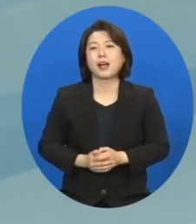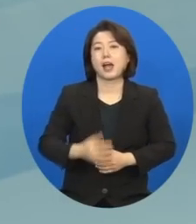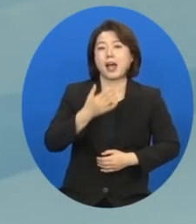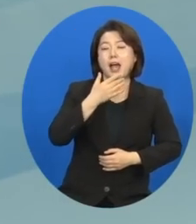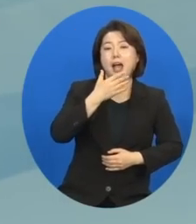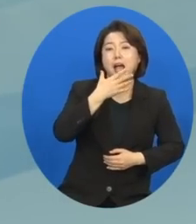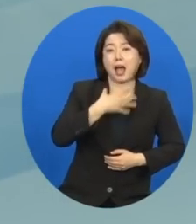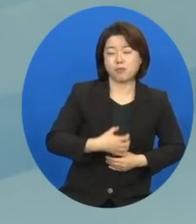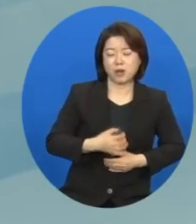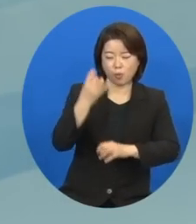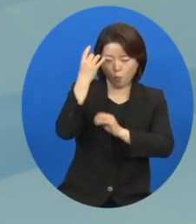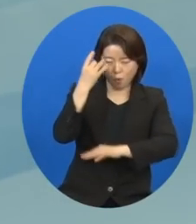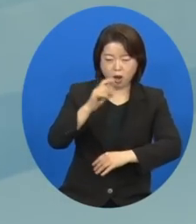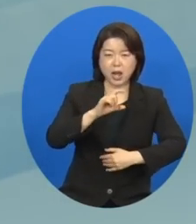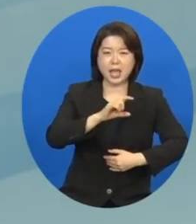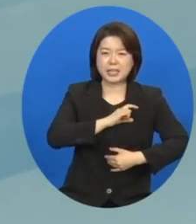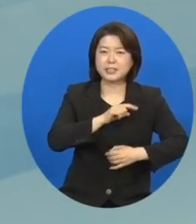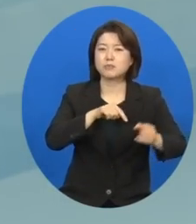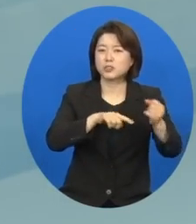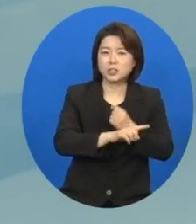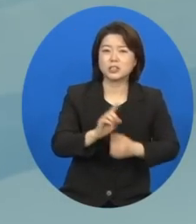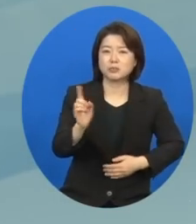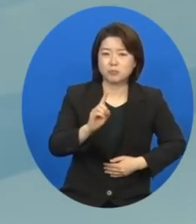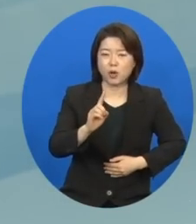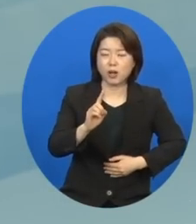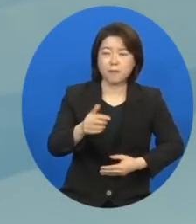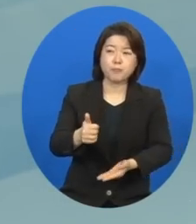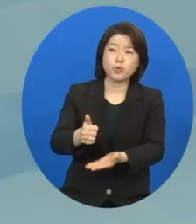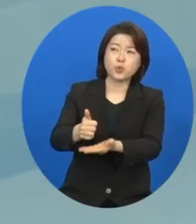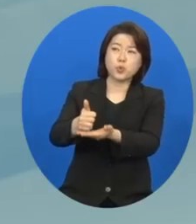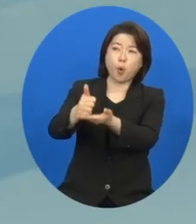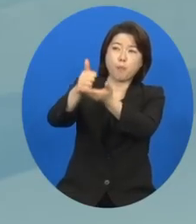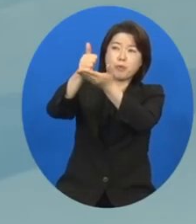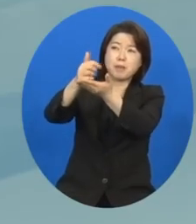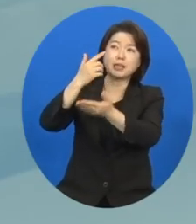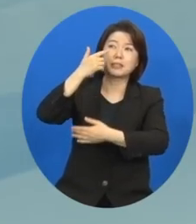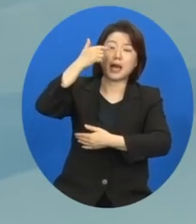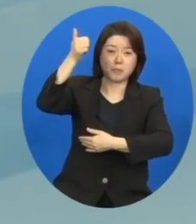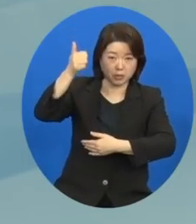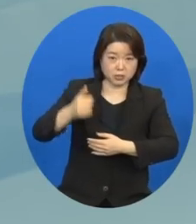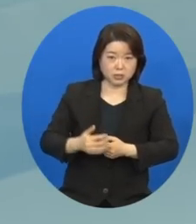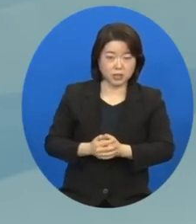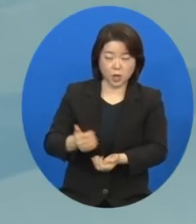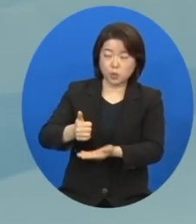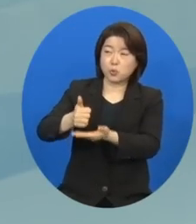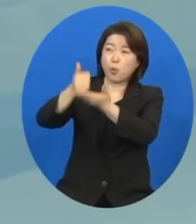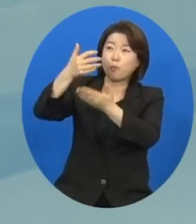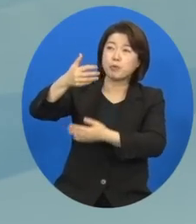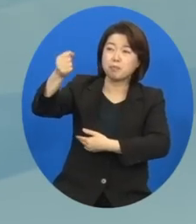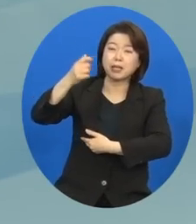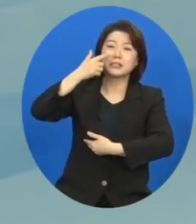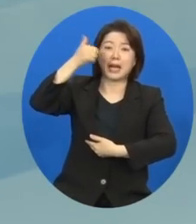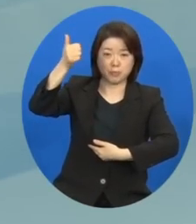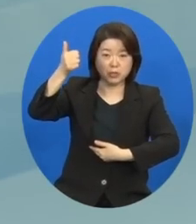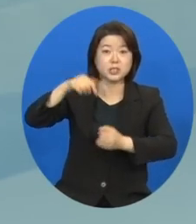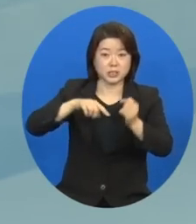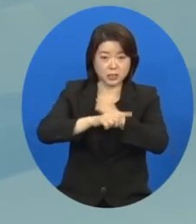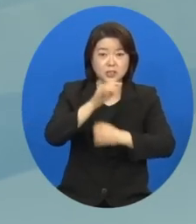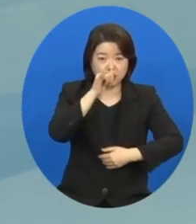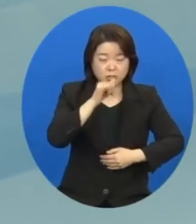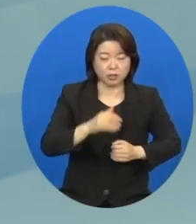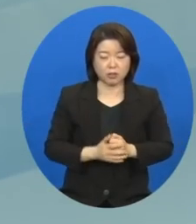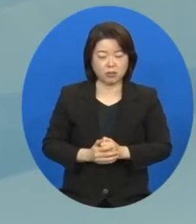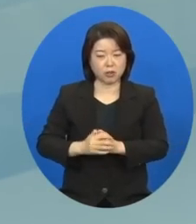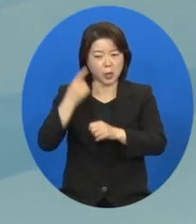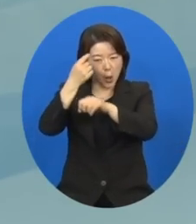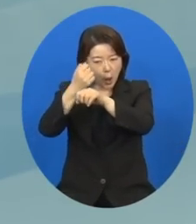아브라함의 원래 이름의 뜻은 높임받은 아버지란 뜻입니다. 높임받은 아버지. 그러나 이제 일부 학자들의